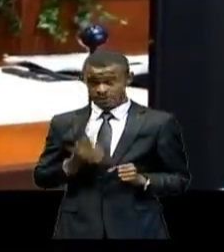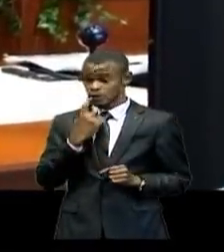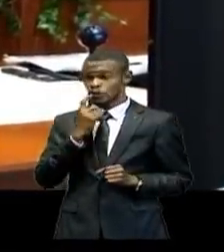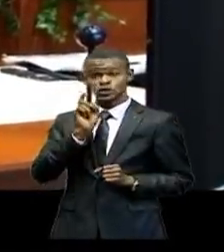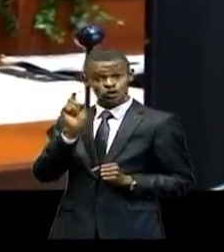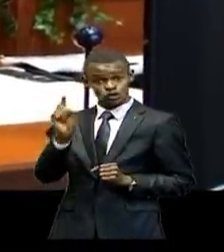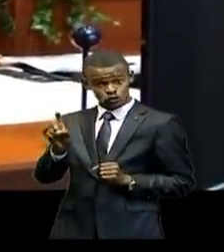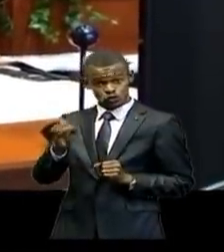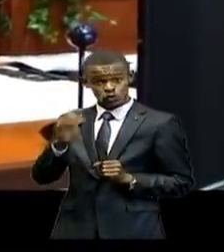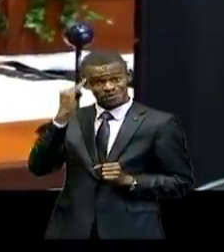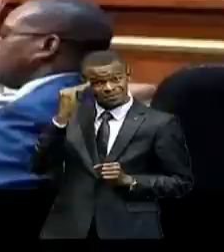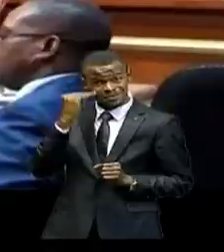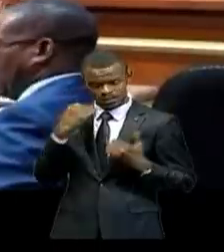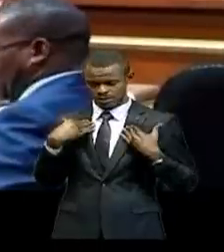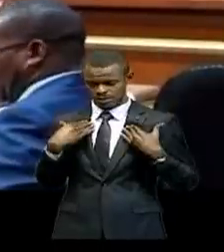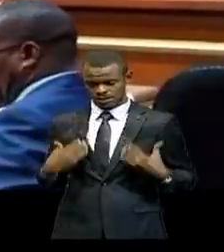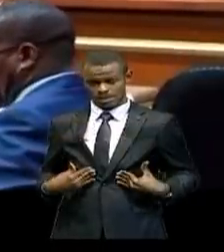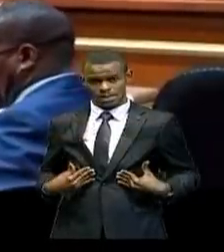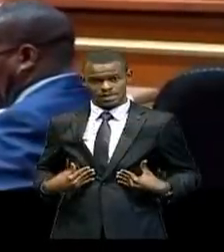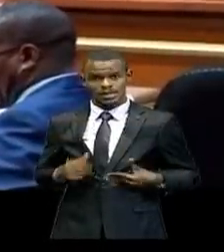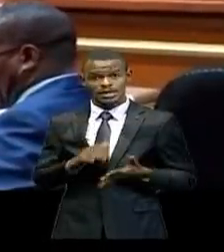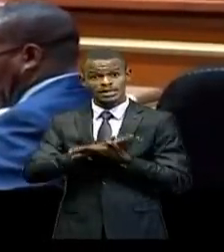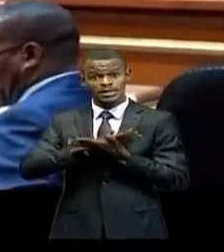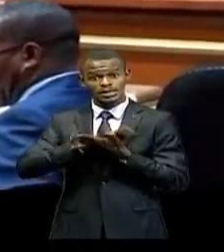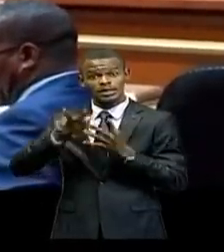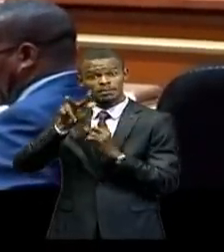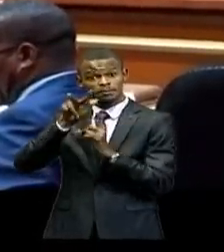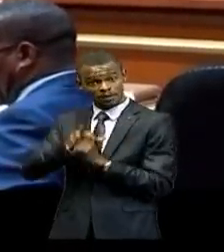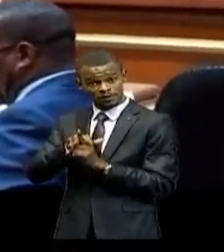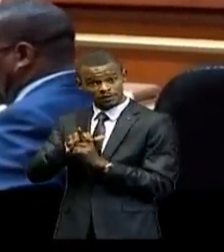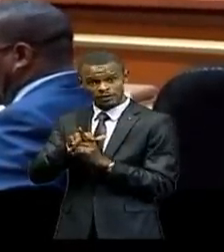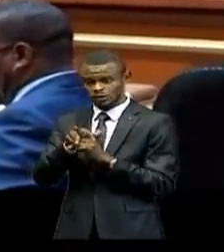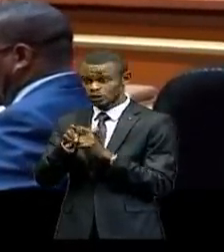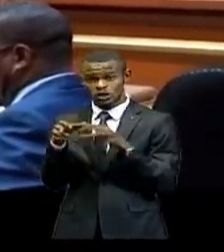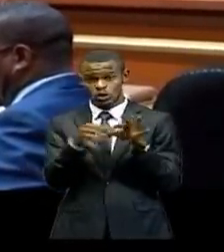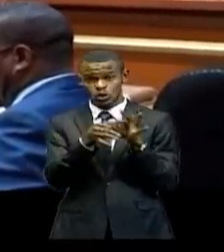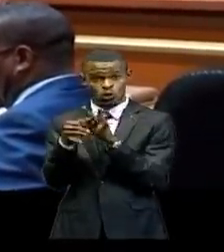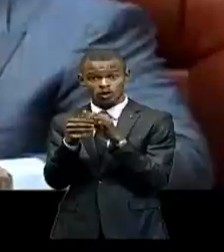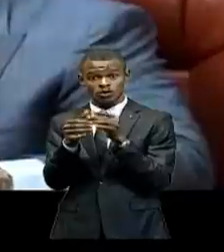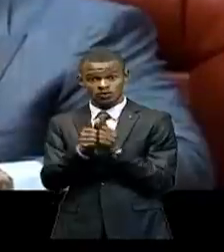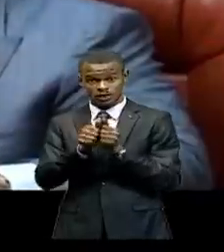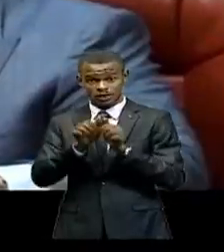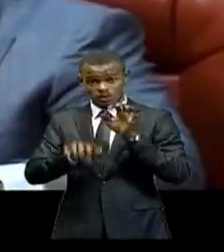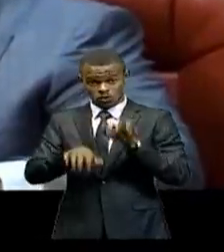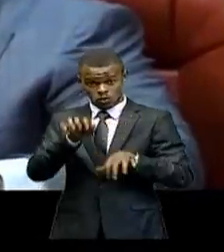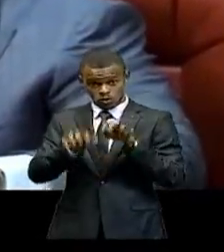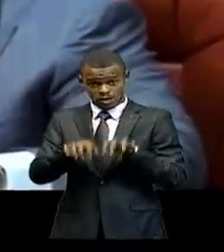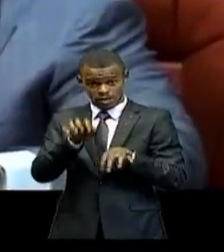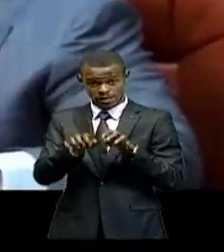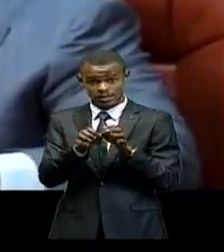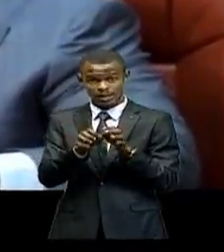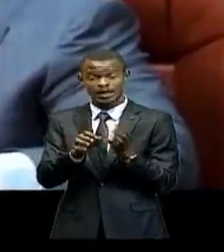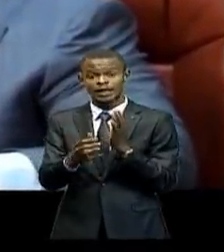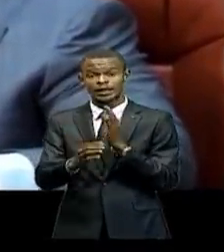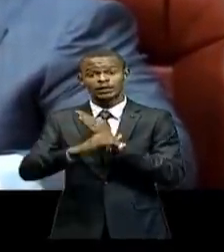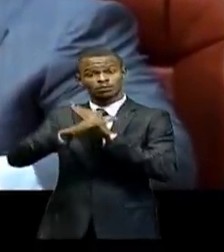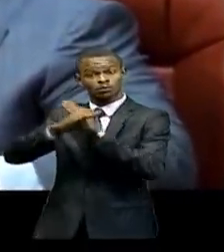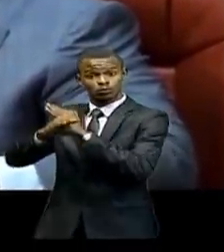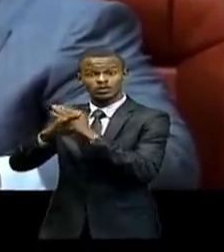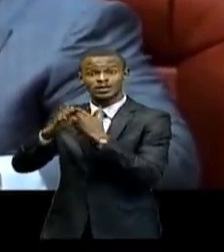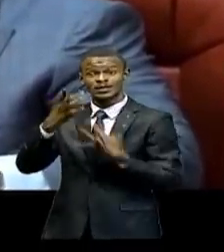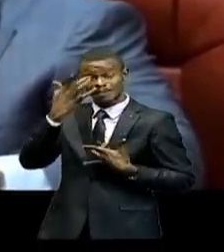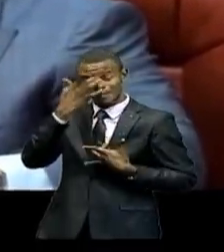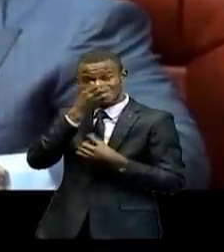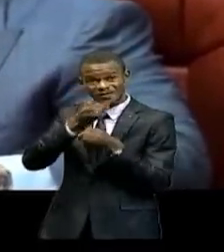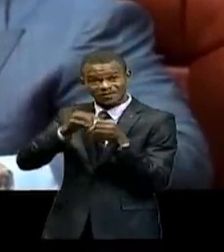Santé, Hygiène et Prévention, en collaboration avec le secrétariat technique de Riposte et la Task Force Covid,